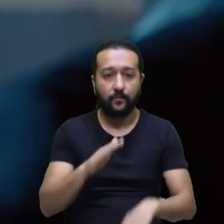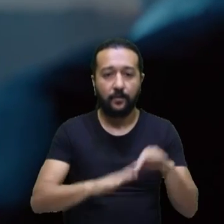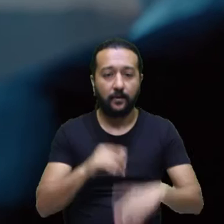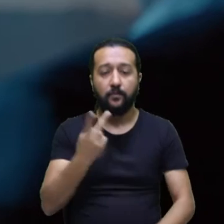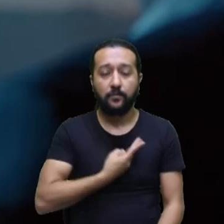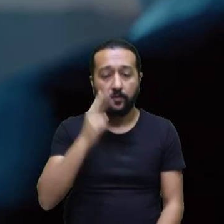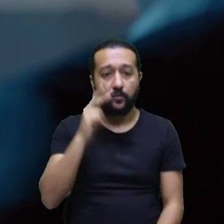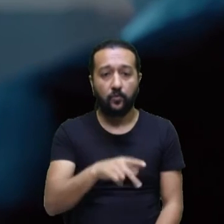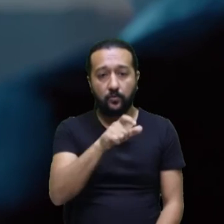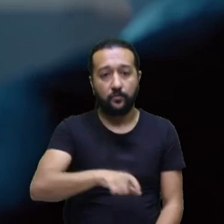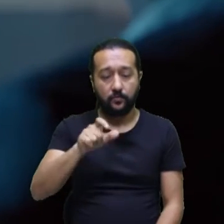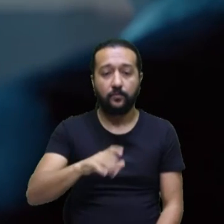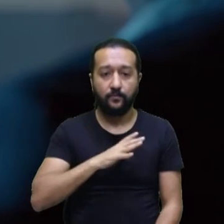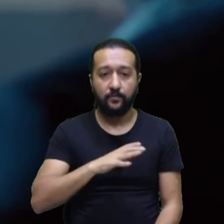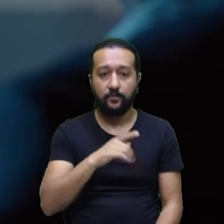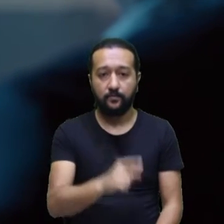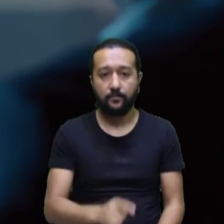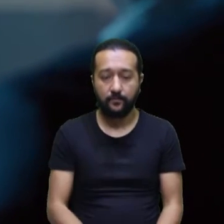Ellerinde bizi gören mülteciler var.